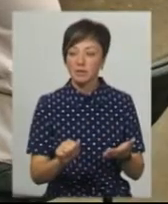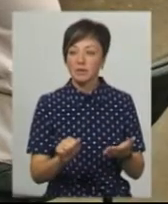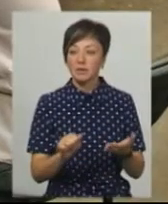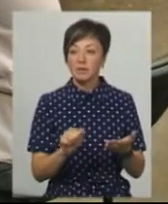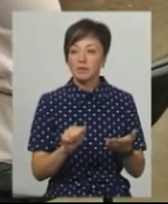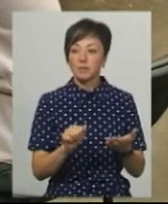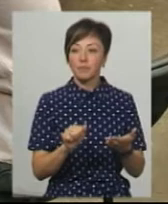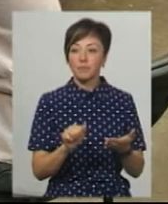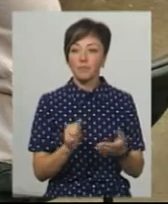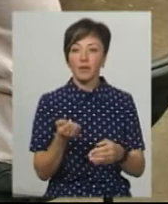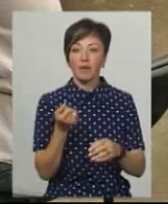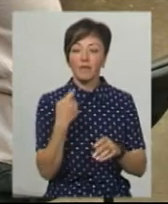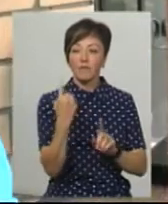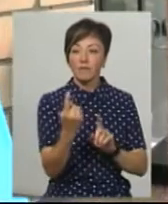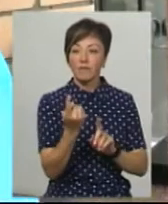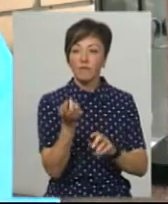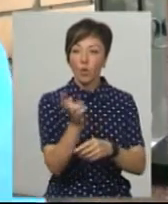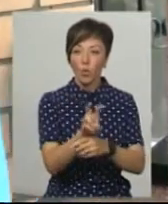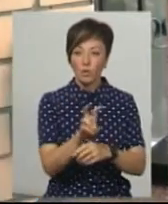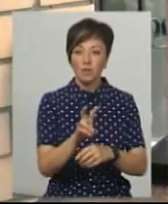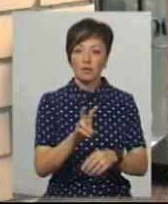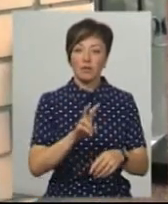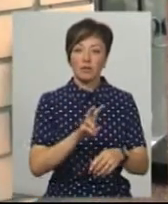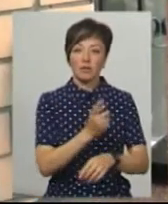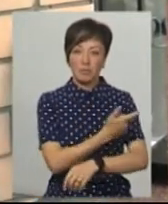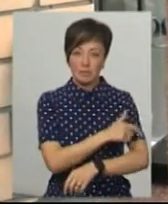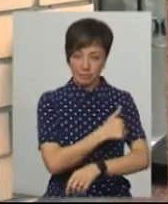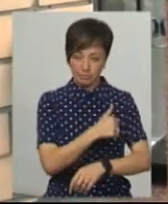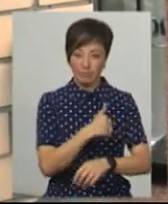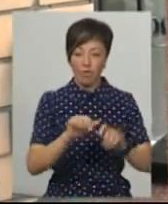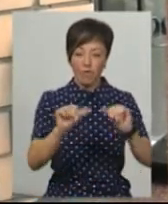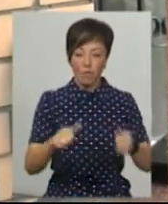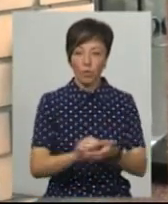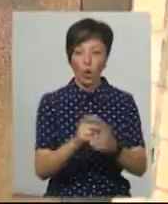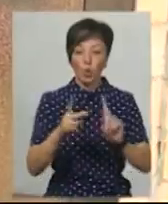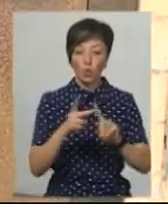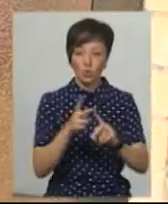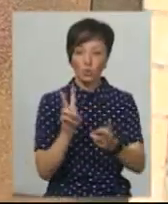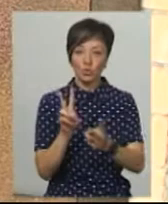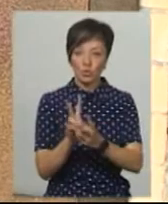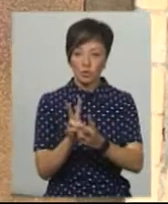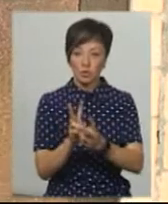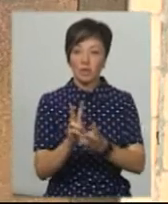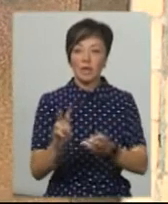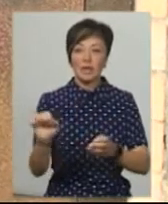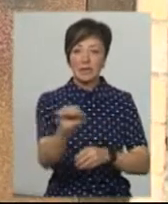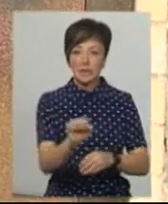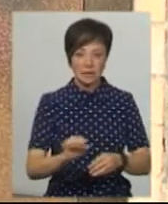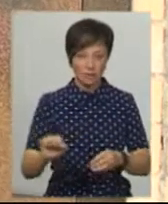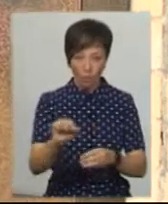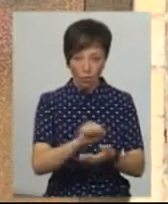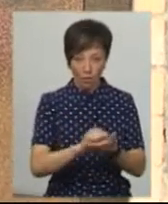виходить фельдшер-лаборант, оформляє документи, потім інший лаборант зустрічає, тут у нас продезінфіковане